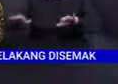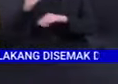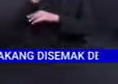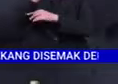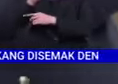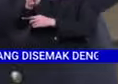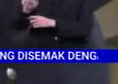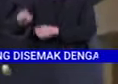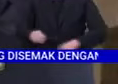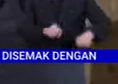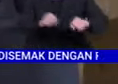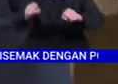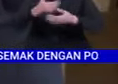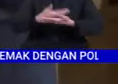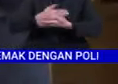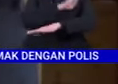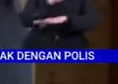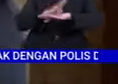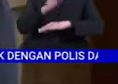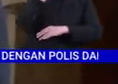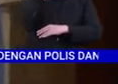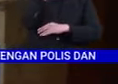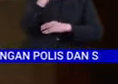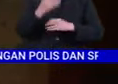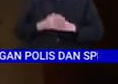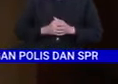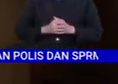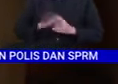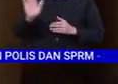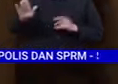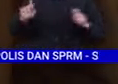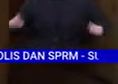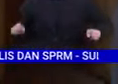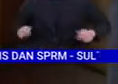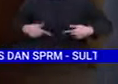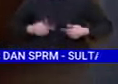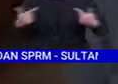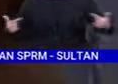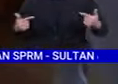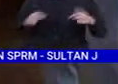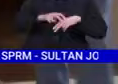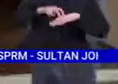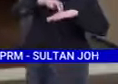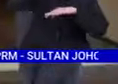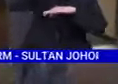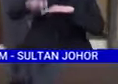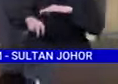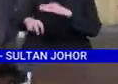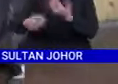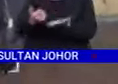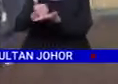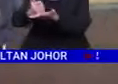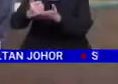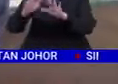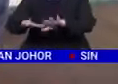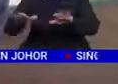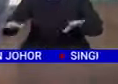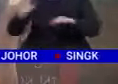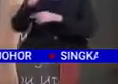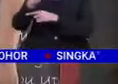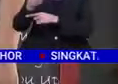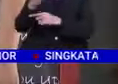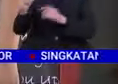upaya di sungai anak Bukit Talung staf baru-baru ini tindakan beraninya terjun menyelamatkan kanak-kanak tebal betula di media sosial